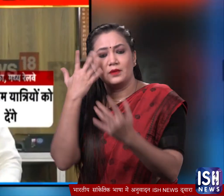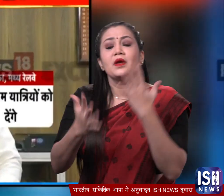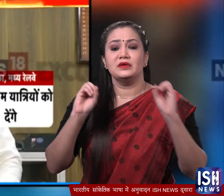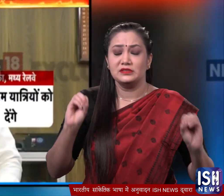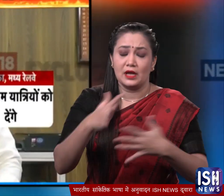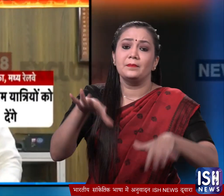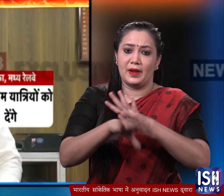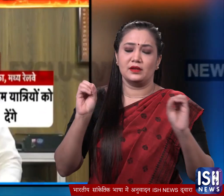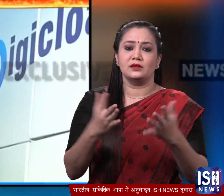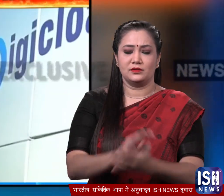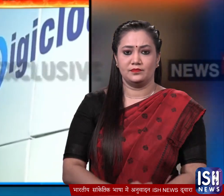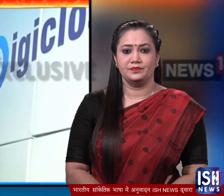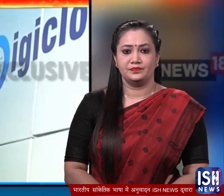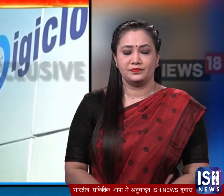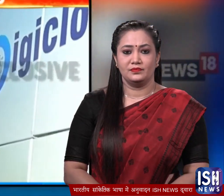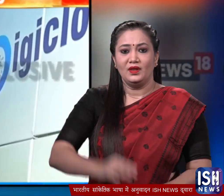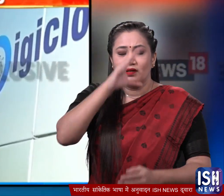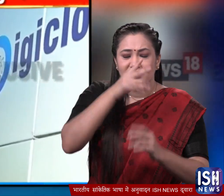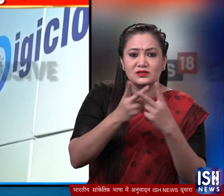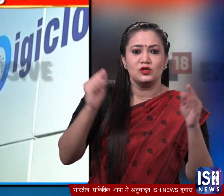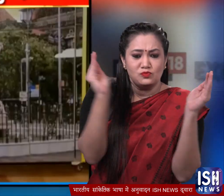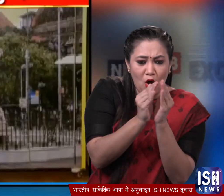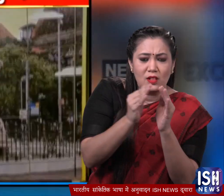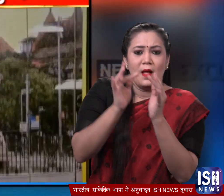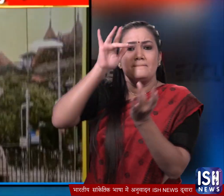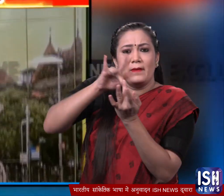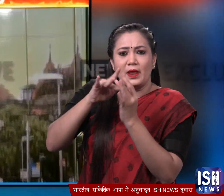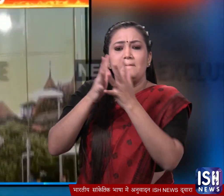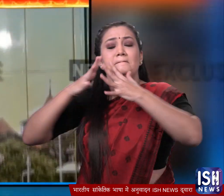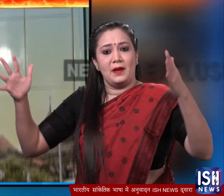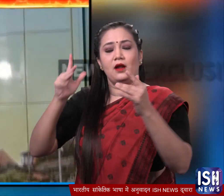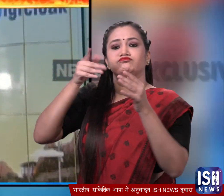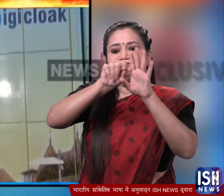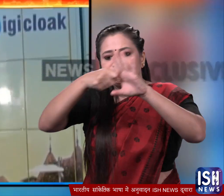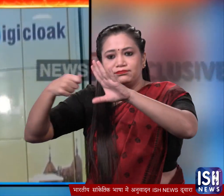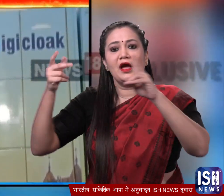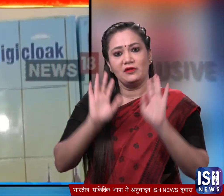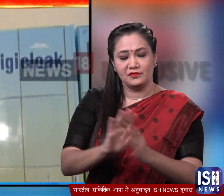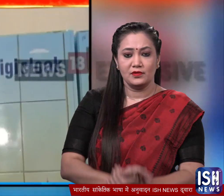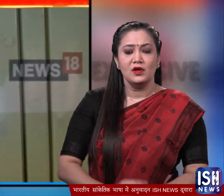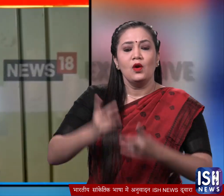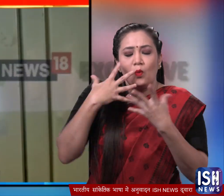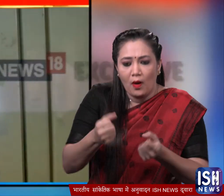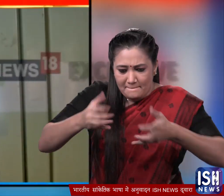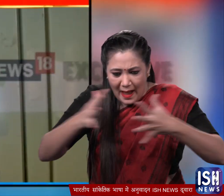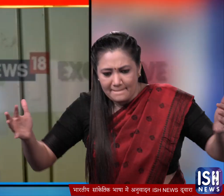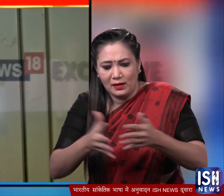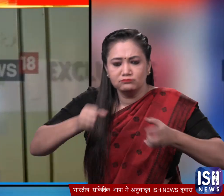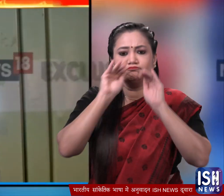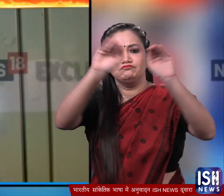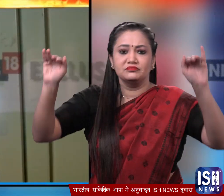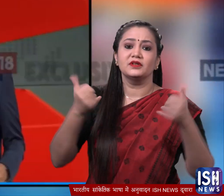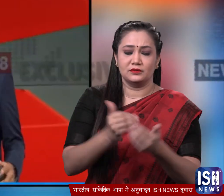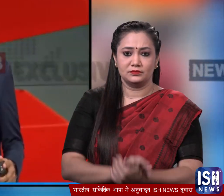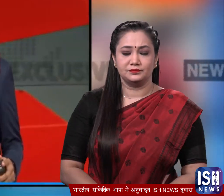पर भी हम यात्रियों को दे सकेंगे। स्टेशन पर स्मॉल, मीडियम और लार्ज लॉकर की सुविधा दी गई है, ताकि लोग अपनी जरूरत के हिसाब से इसका इस्तेमाल कर